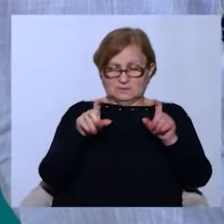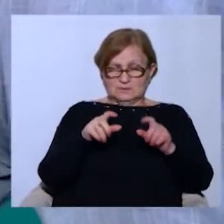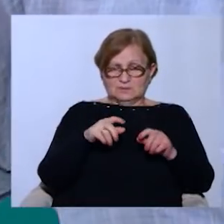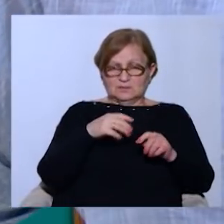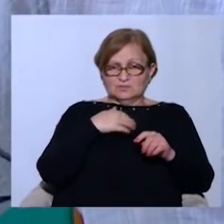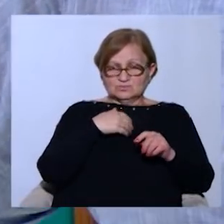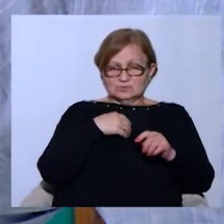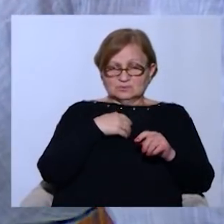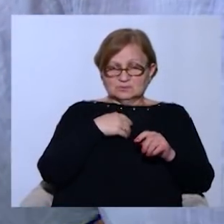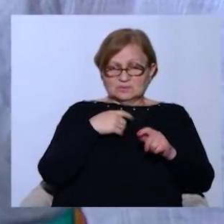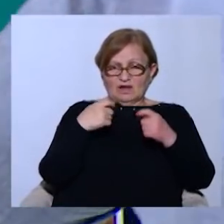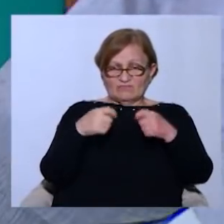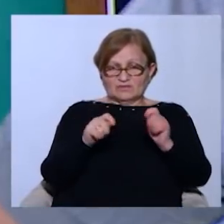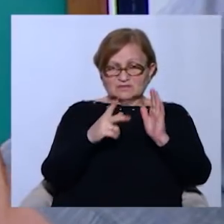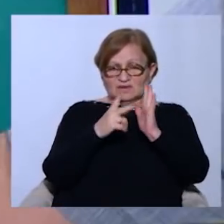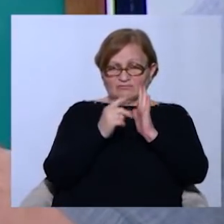ჩემი ქუდი 8 ლარად.